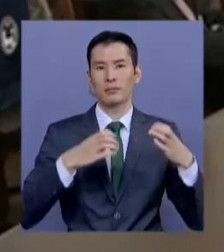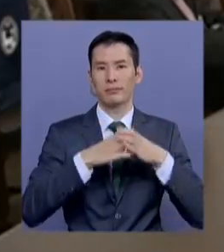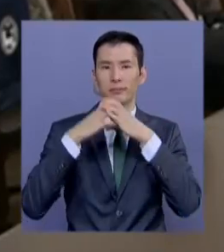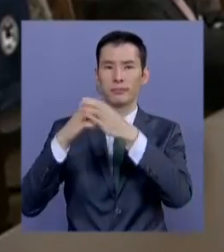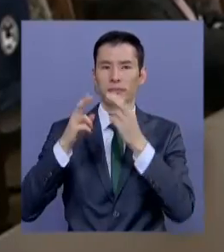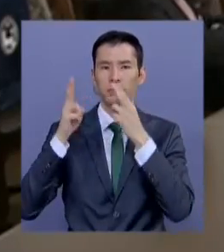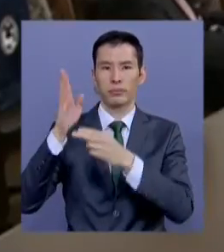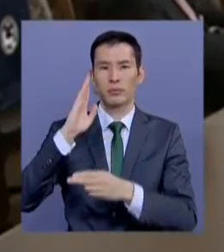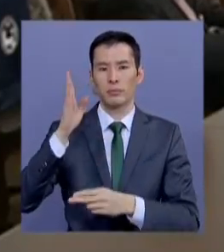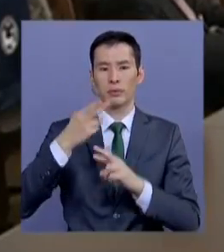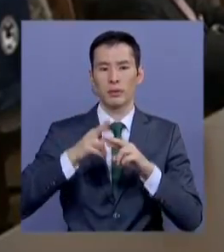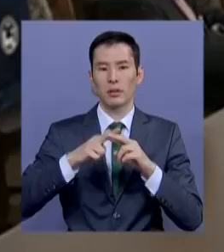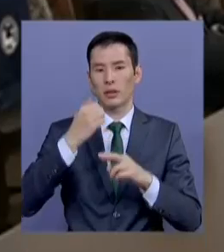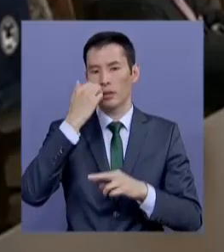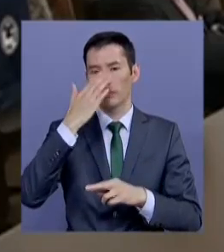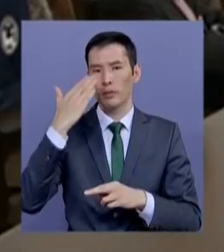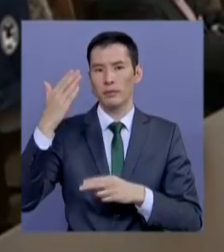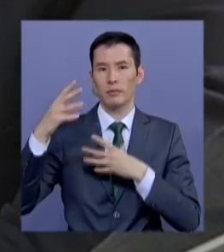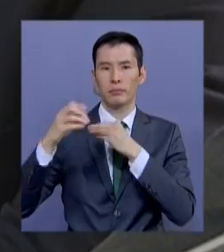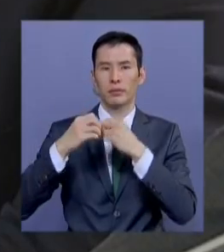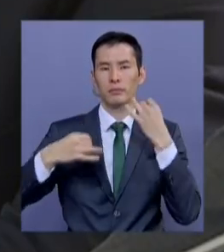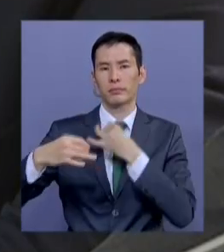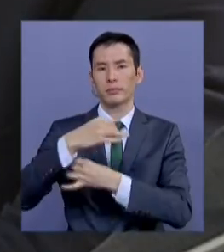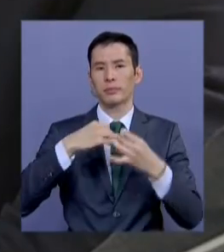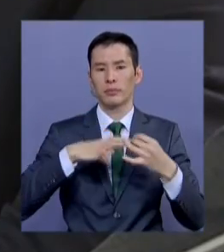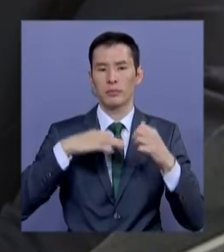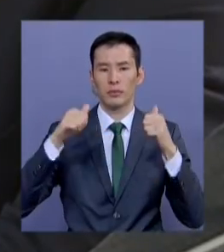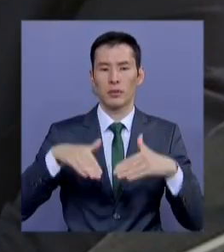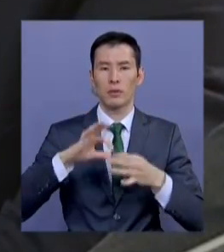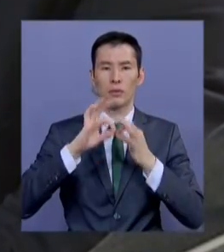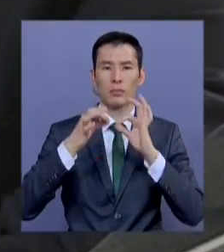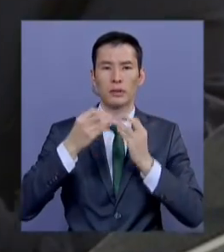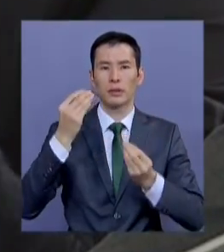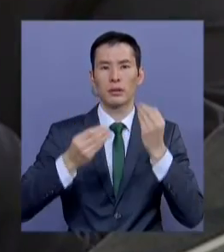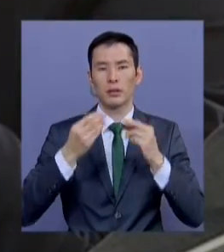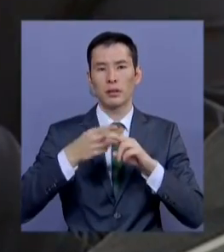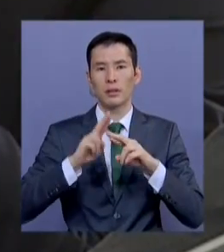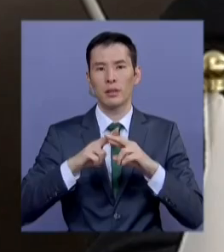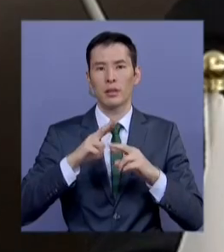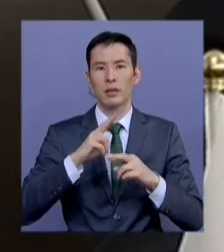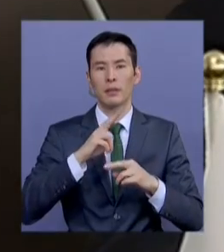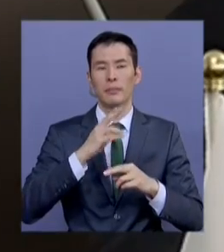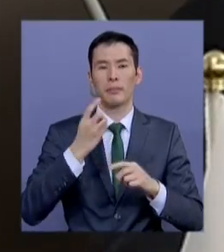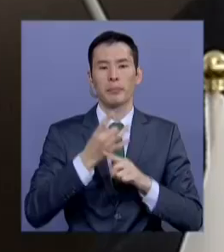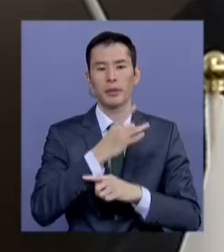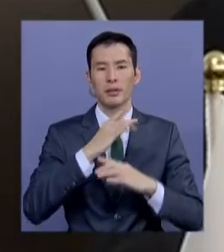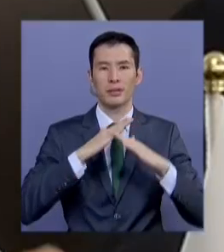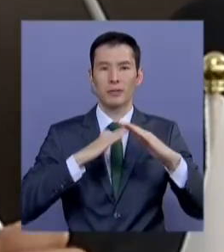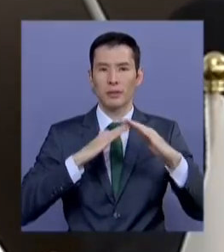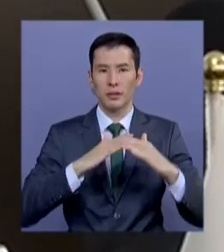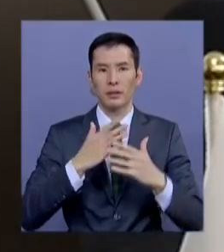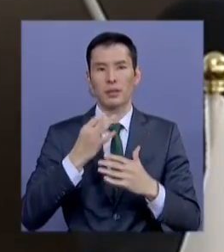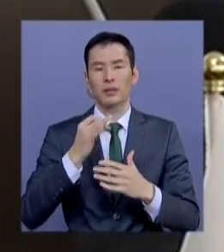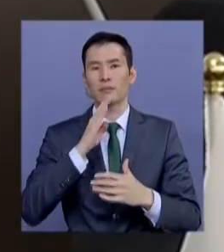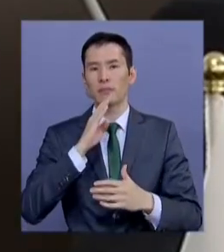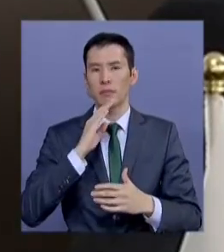комитеті басшылары жапондық әріптестермен кездесу кезінде мәлімдеді. Ал Олимпиада ойындарында алғаш рет қатыстырылатын каратэде еліміздің